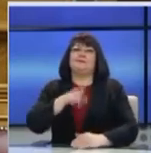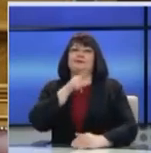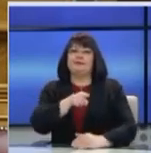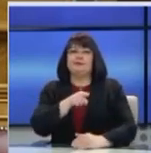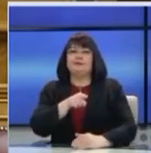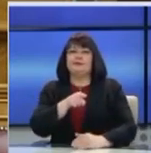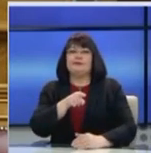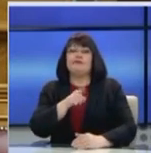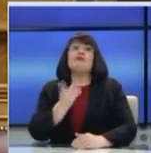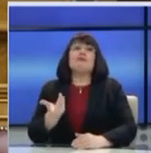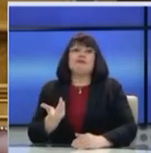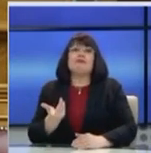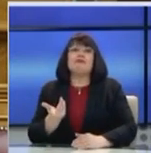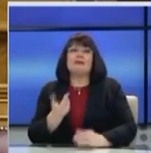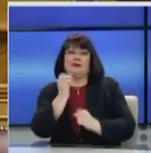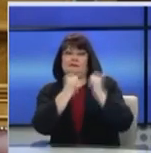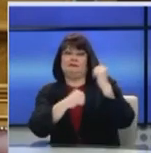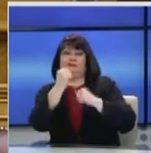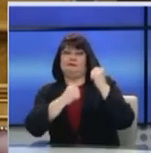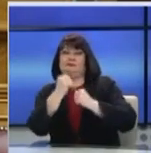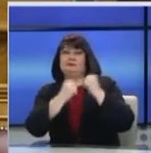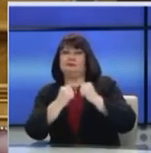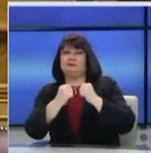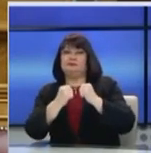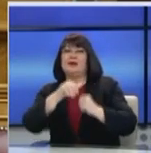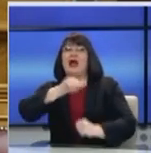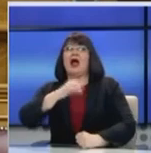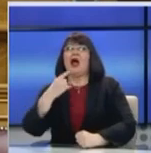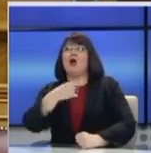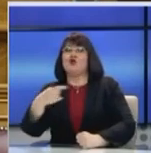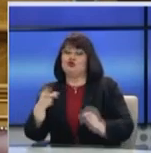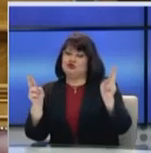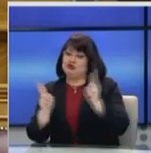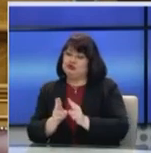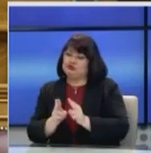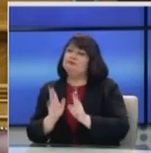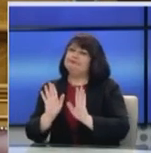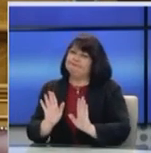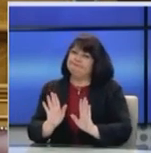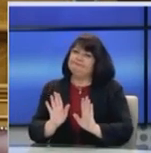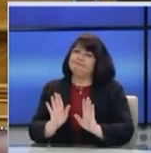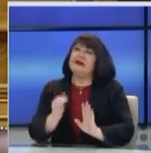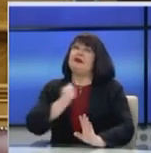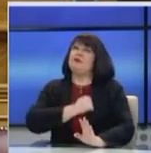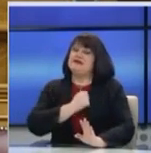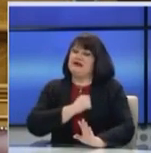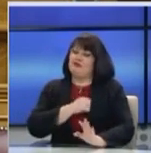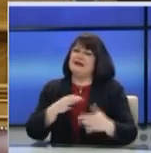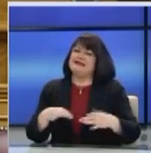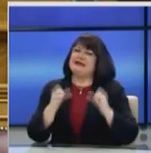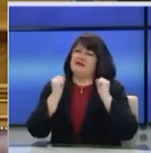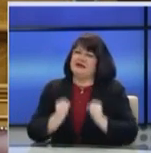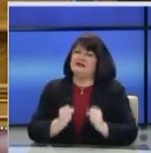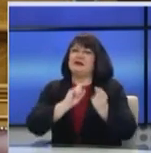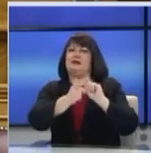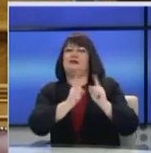σημαντικά το αντικείμενο της διαφοράς μας ως προς την οριοθέτηση της αποκλειστικής ζώνης, έχουμε συμφωνήσει επί της αρχής με την Αλβανία,